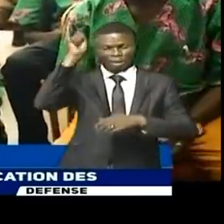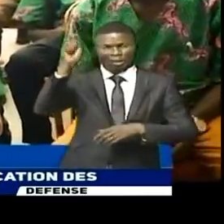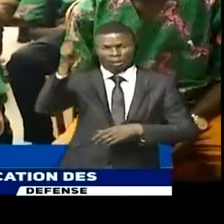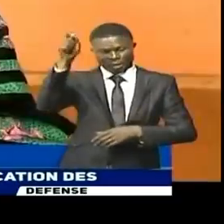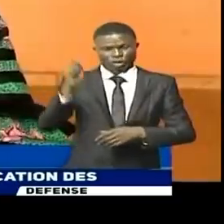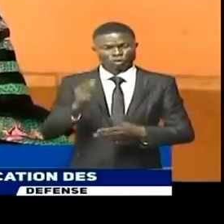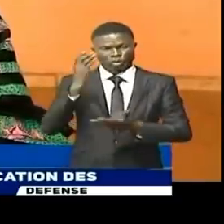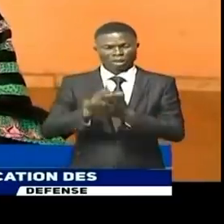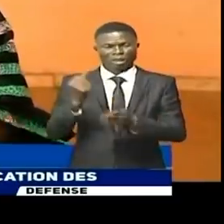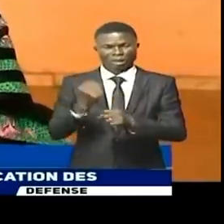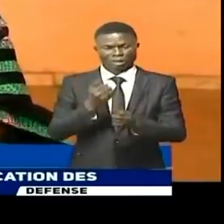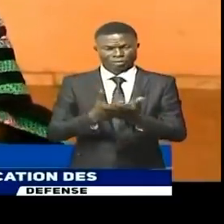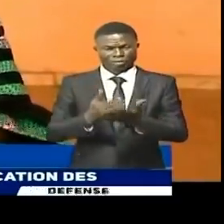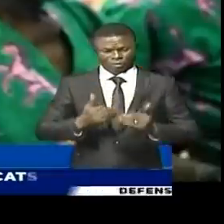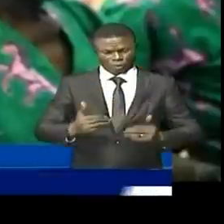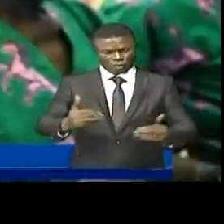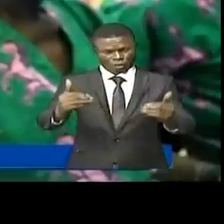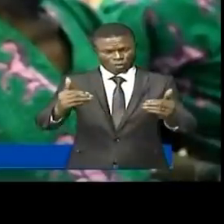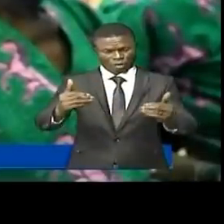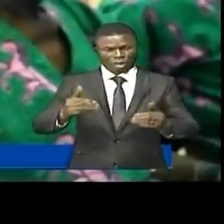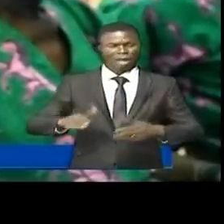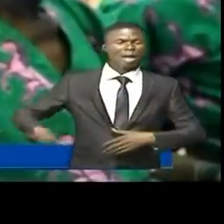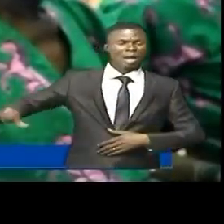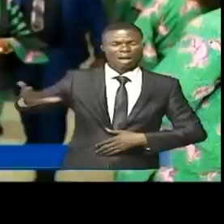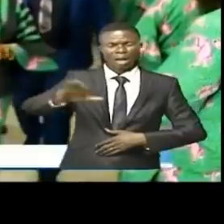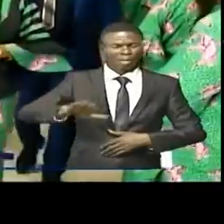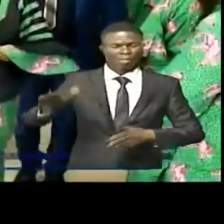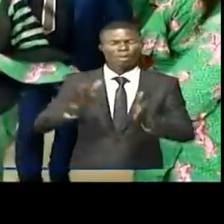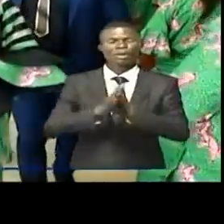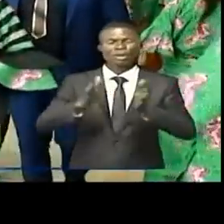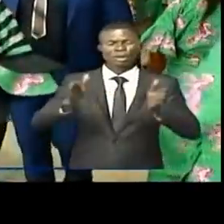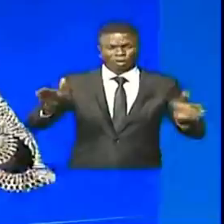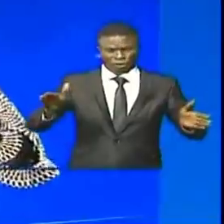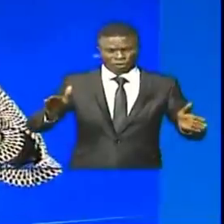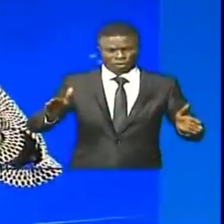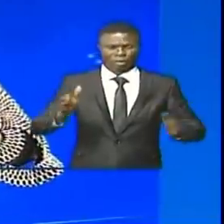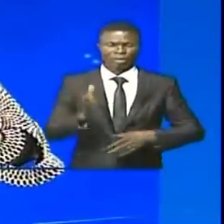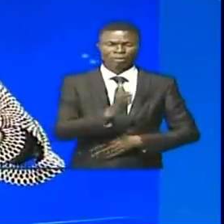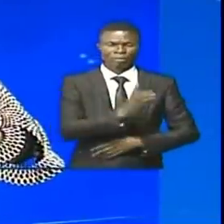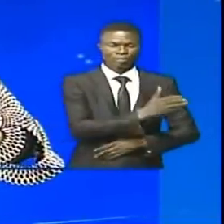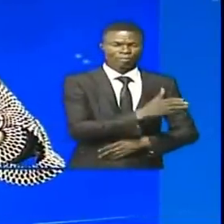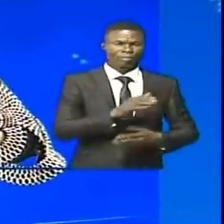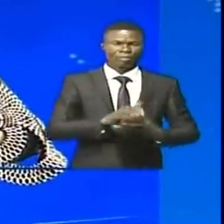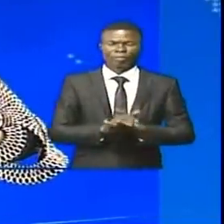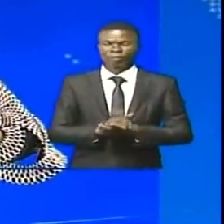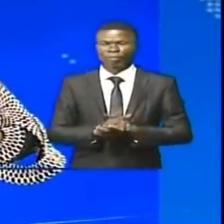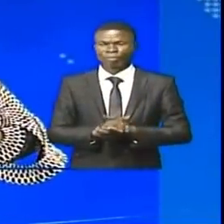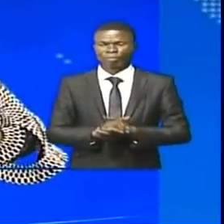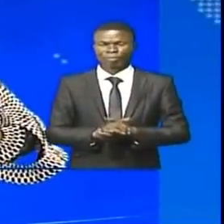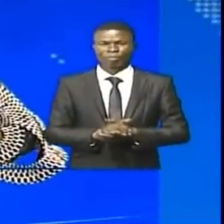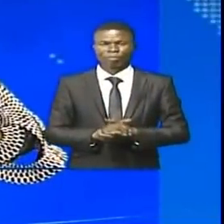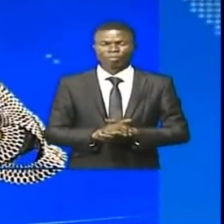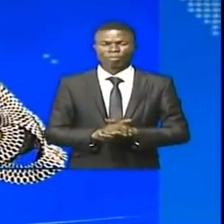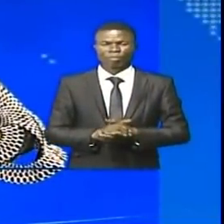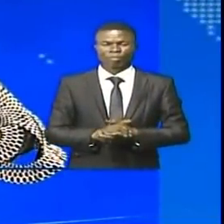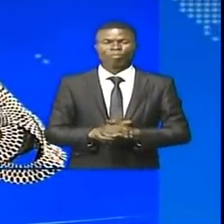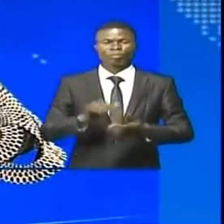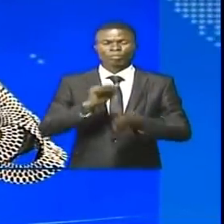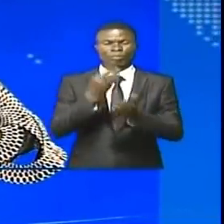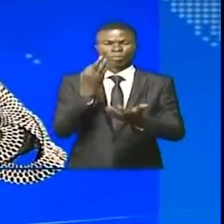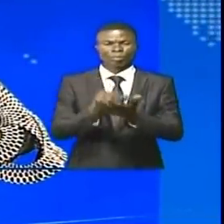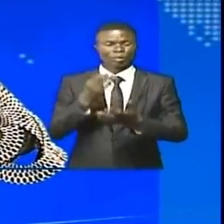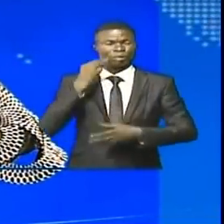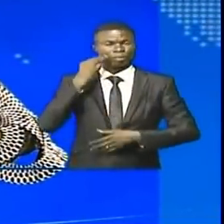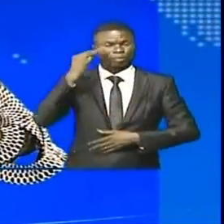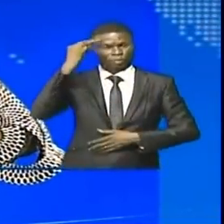c'est poursuivra sur toute l'étendue du territoire national est toujours dans la défense nationale ministre